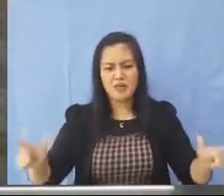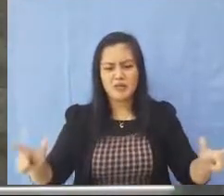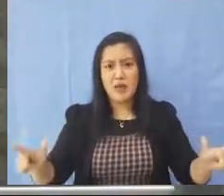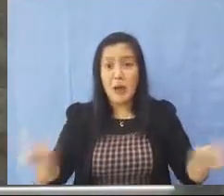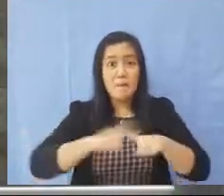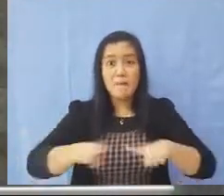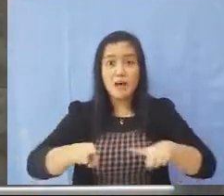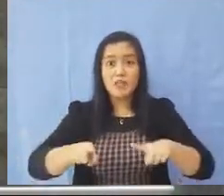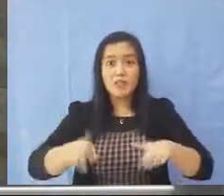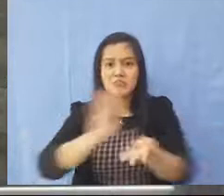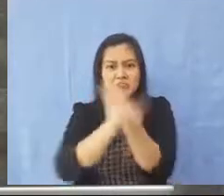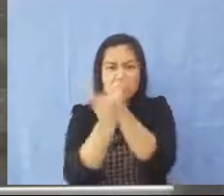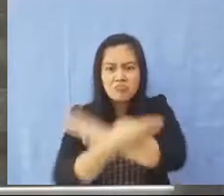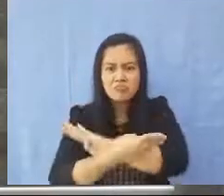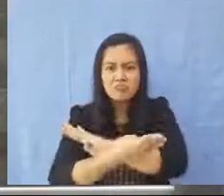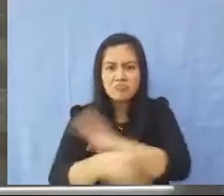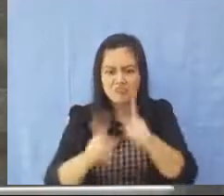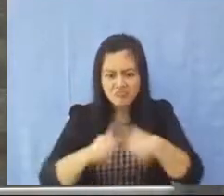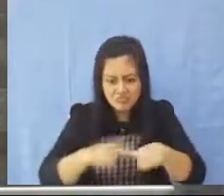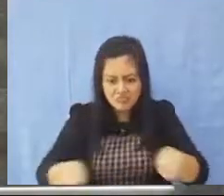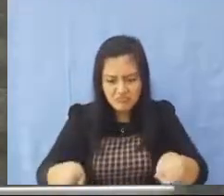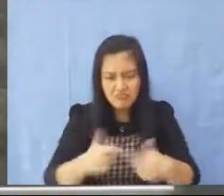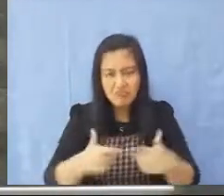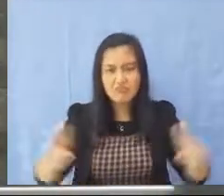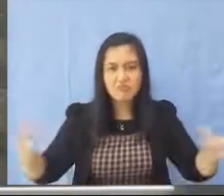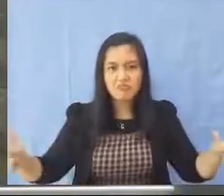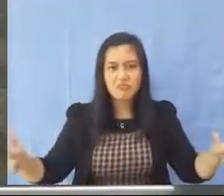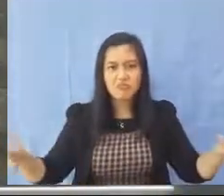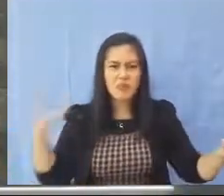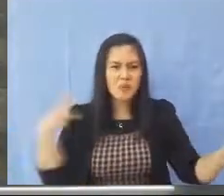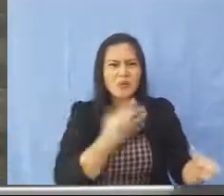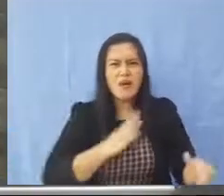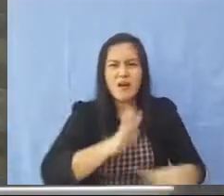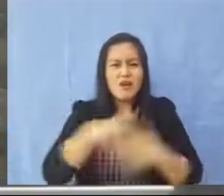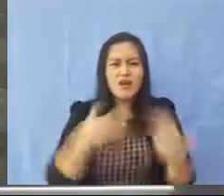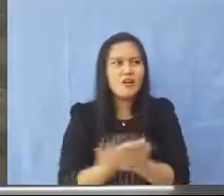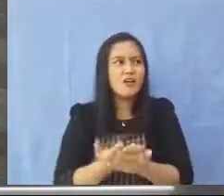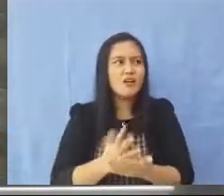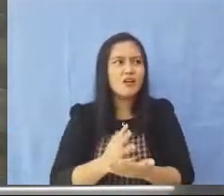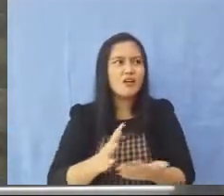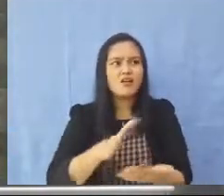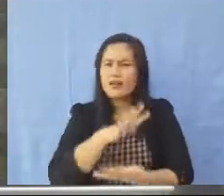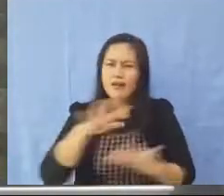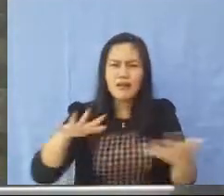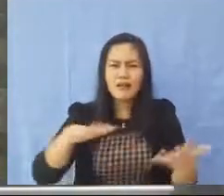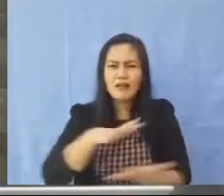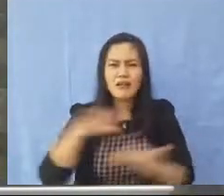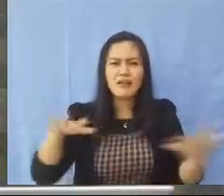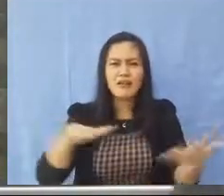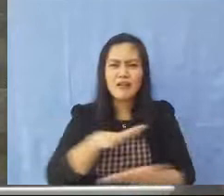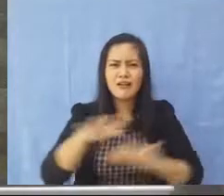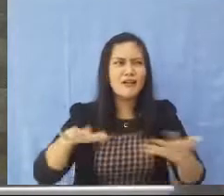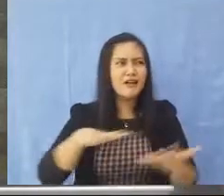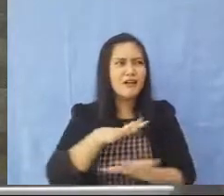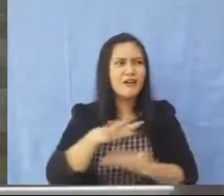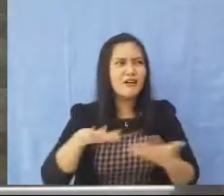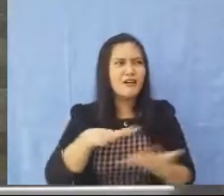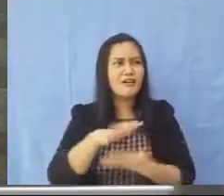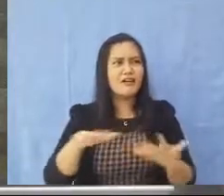sugod ako. Bigla yan na. Opa! Yan na. Atay na. Buhay na naman yung mga young